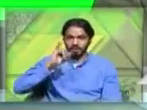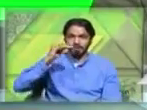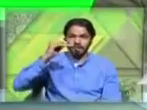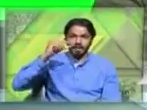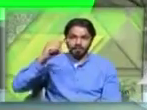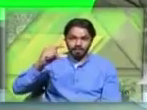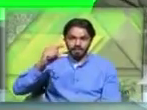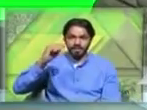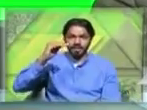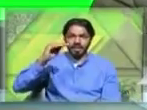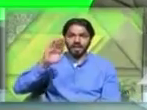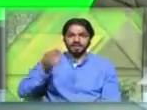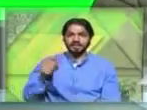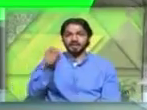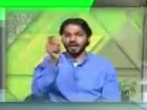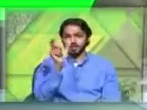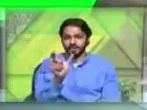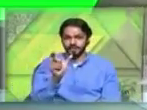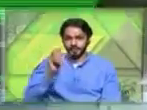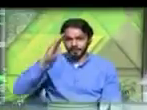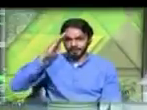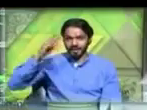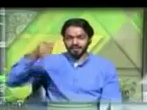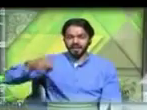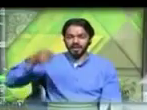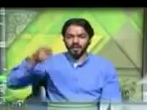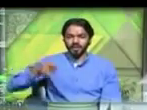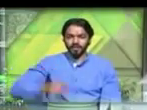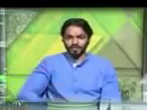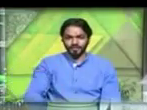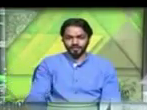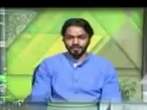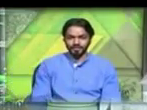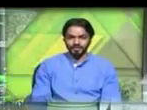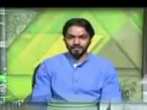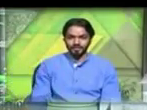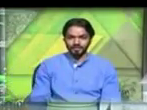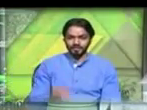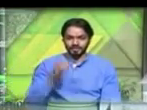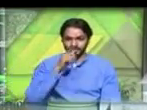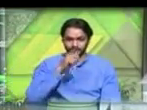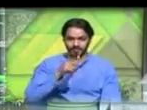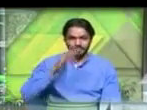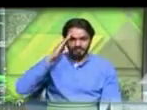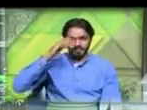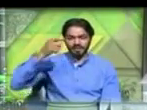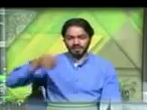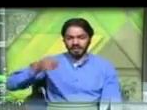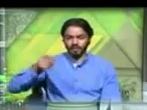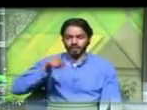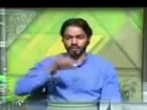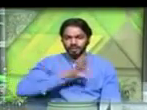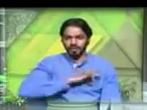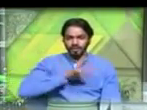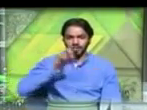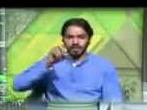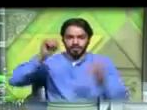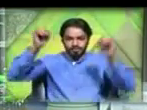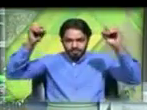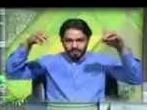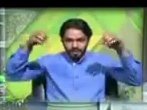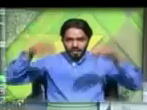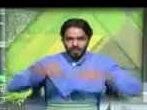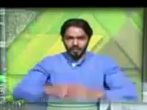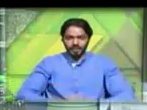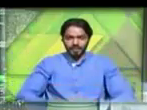الدكتور محمد حسان. السلام عليكم ورحمة الله وبركاته. وعليكم السلام ورحمة الله وبركاته. كيف حالكم صاحب الفضيلة؟ بخير حال والحمد لله. بارك الله فيكم وأحسن الله